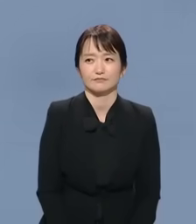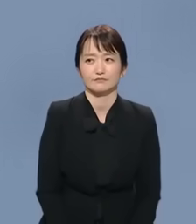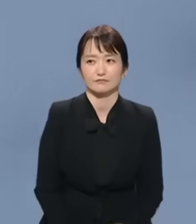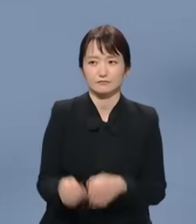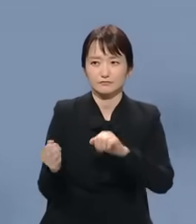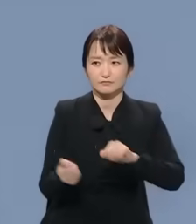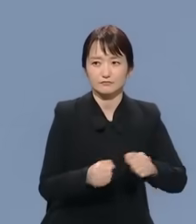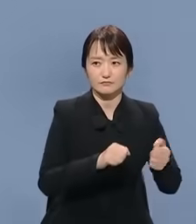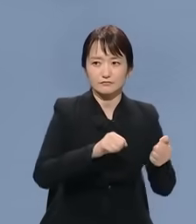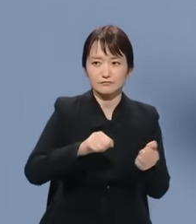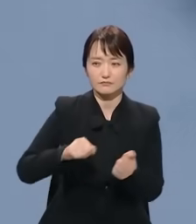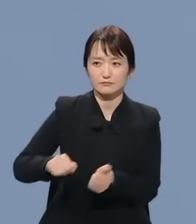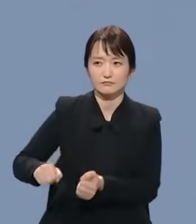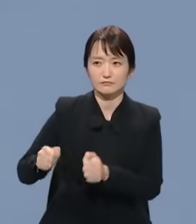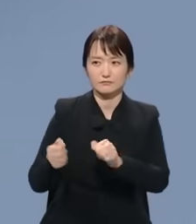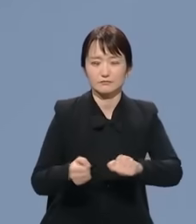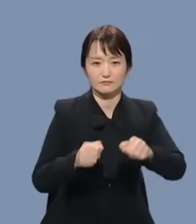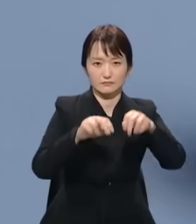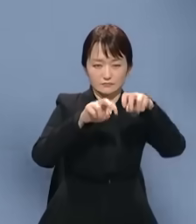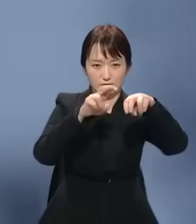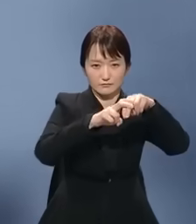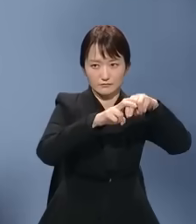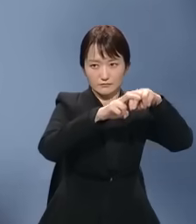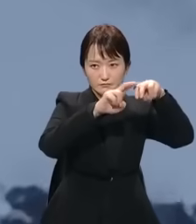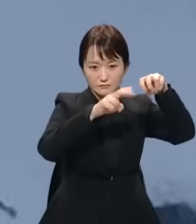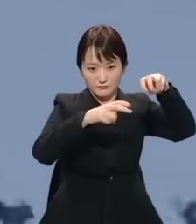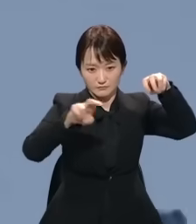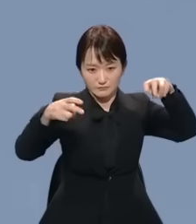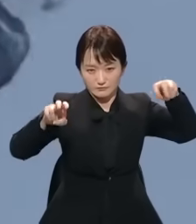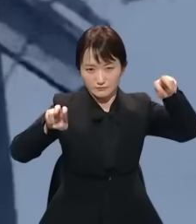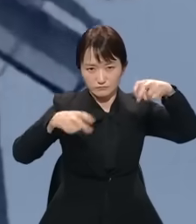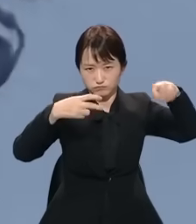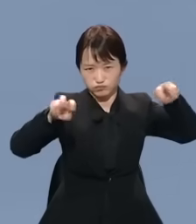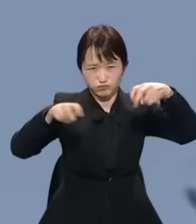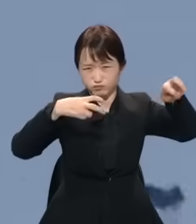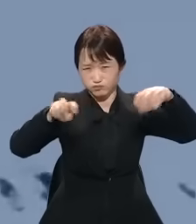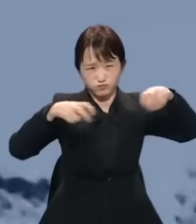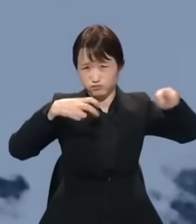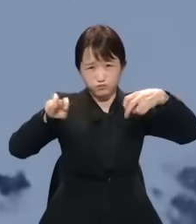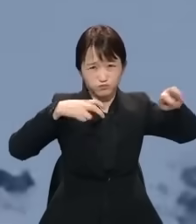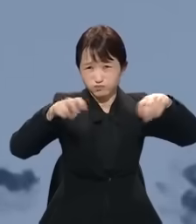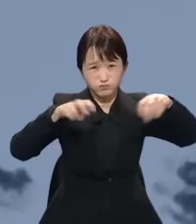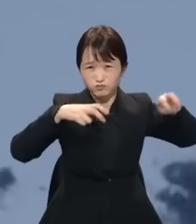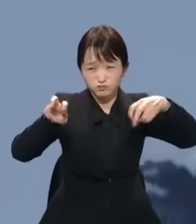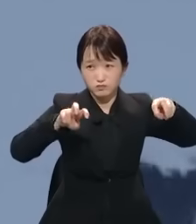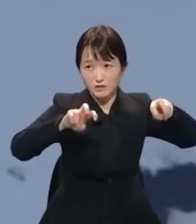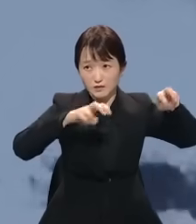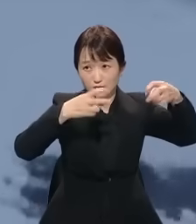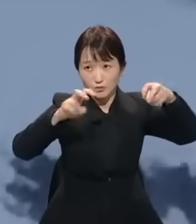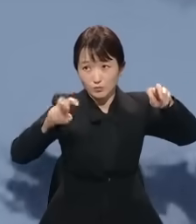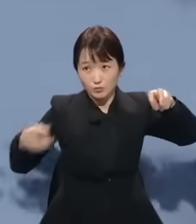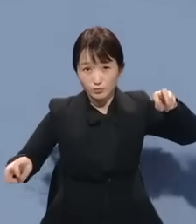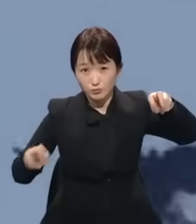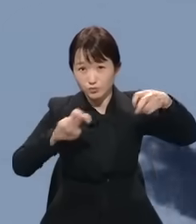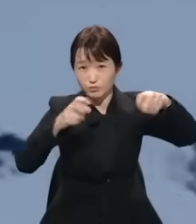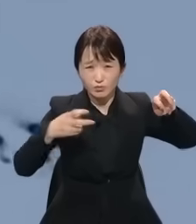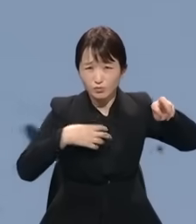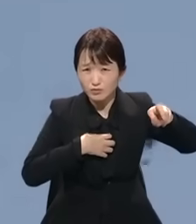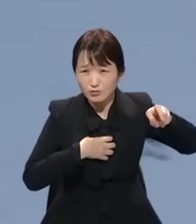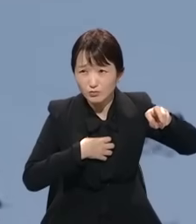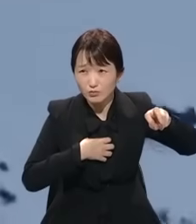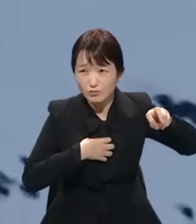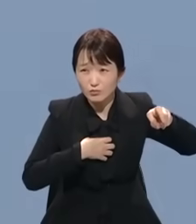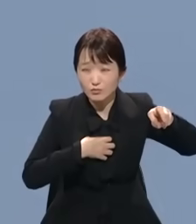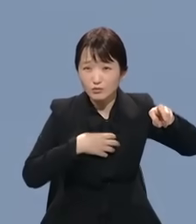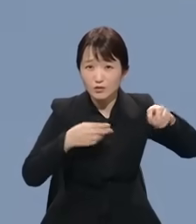스키장의 리프트가 뭡니까? 앞뒤 뭐 위아래 할 것 없이 정말 사정없이 흔들리고 있습니다. 와우. 곧 리프트가 통째로 떨어져 나가기라도 할 것 같은데요.